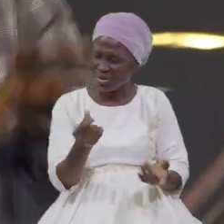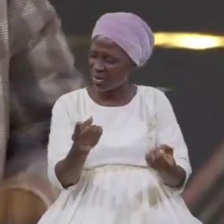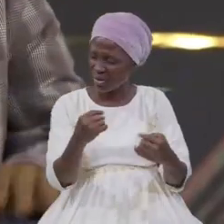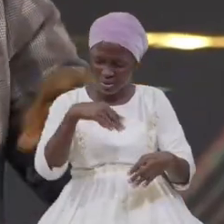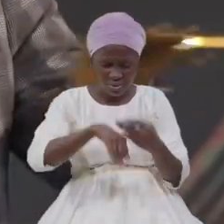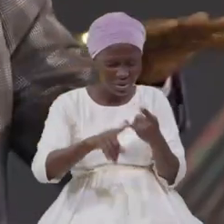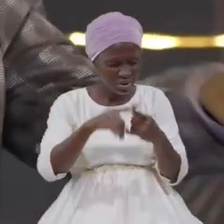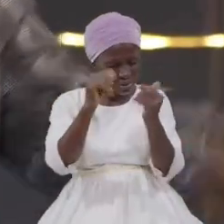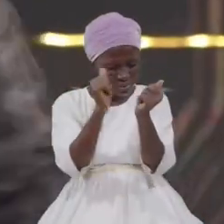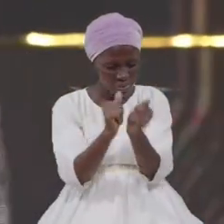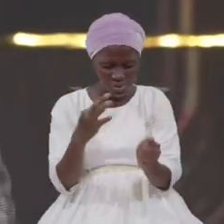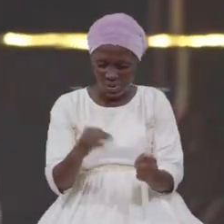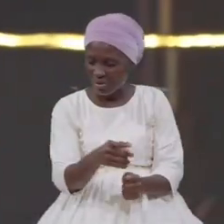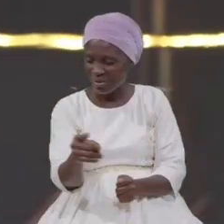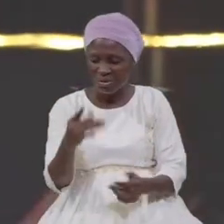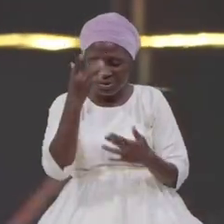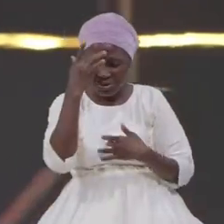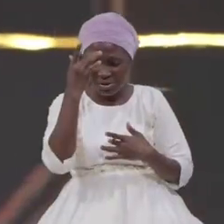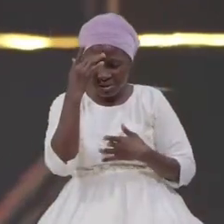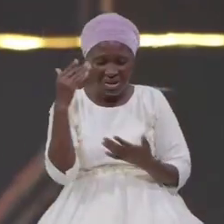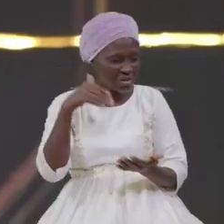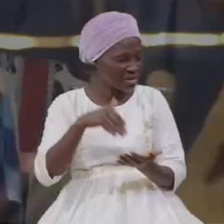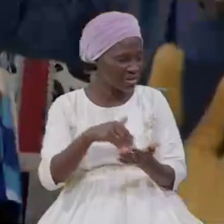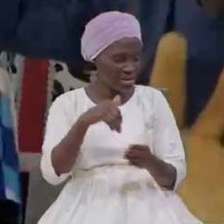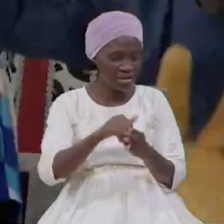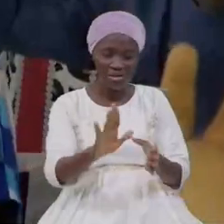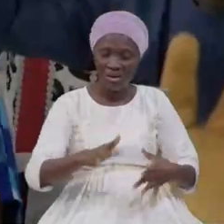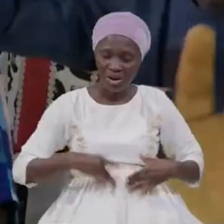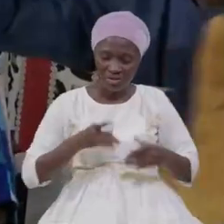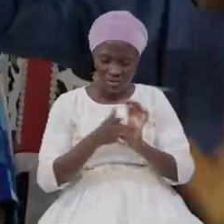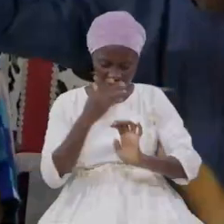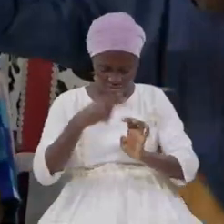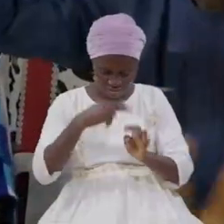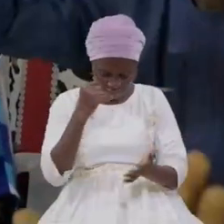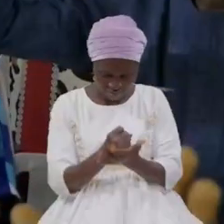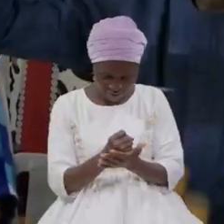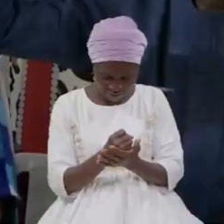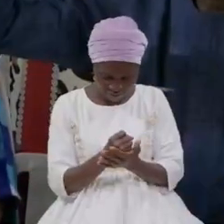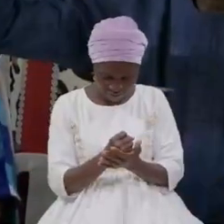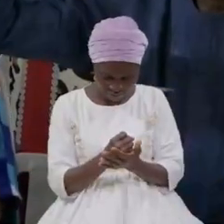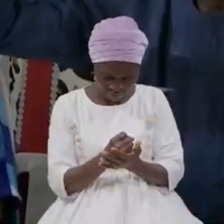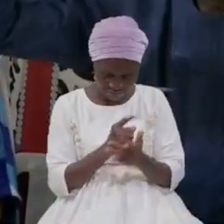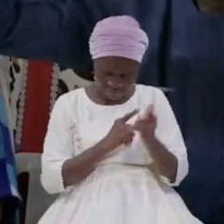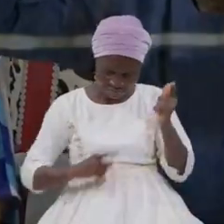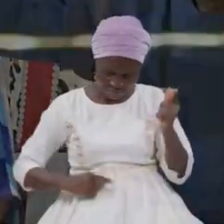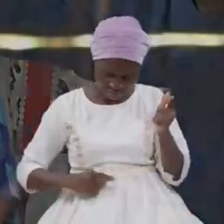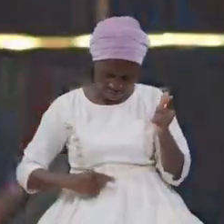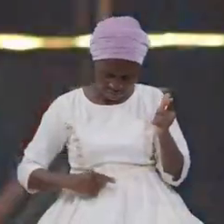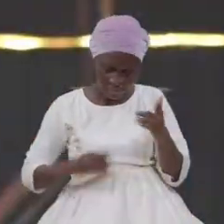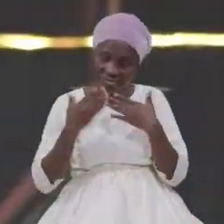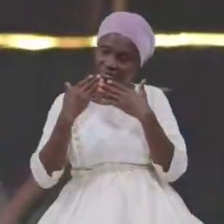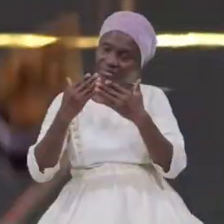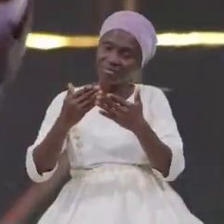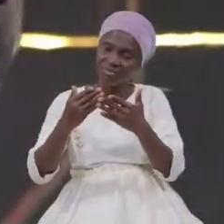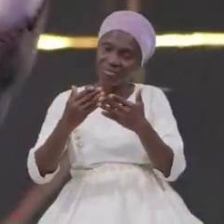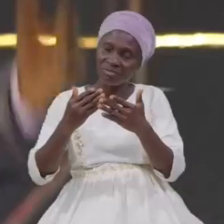les liens de ces malades, de ces infirmités de ta vie au nom de Jésus. Seigneur, merci.